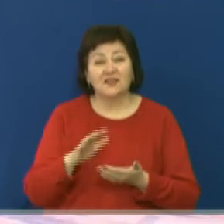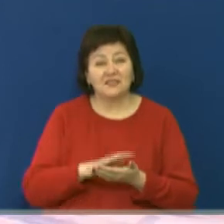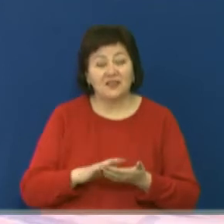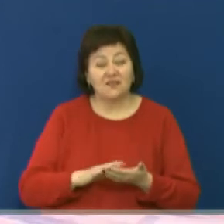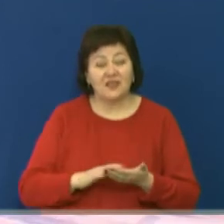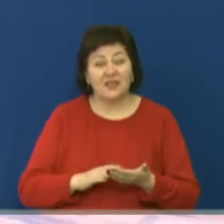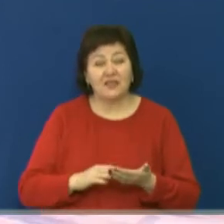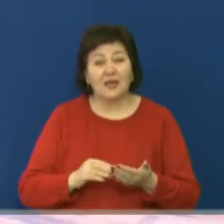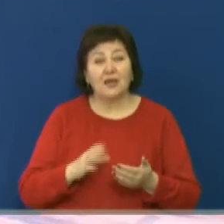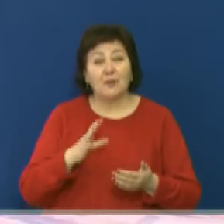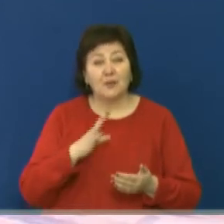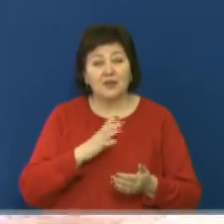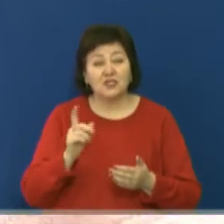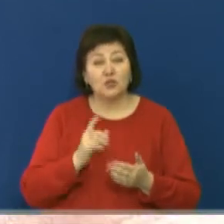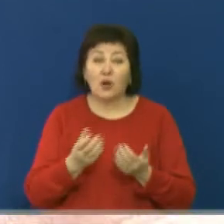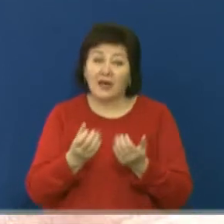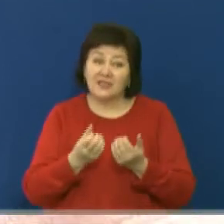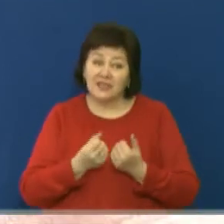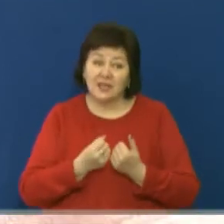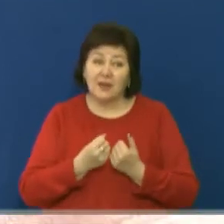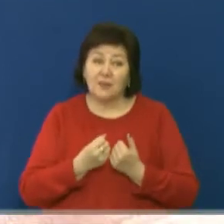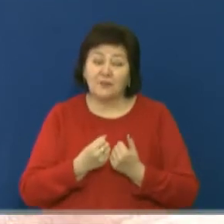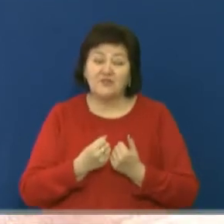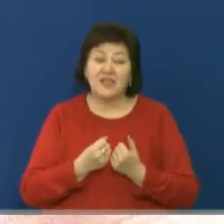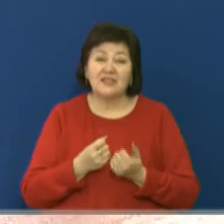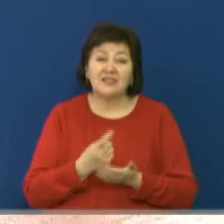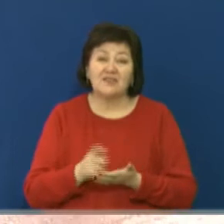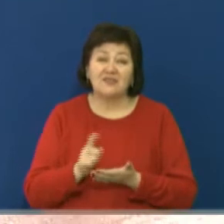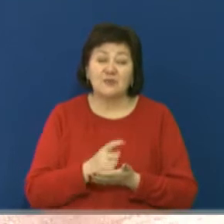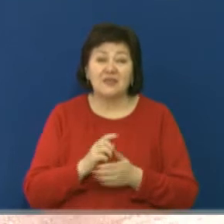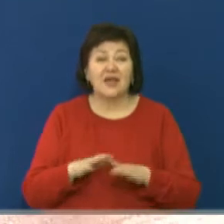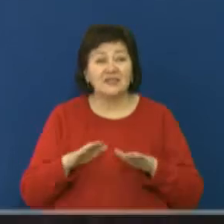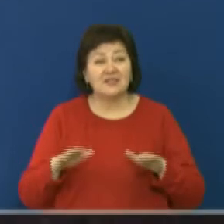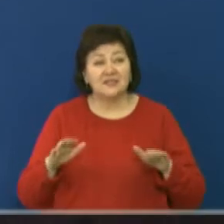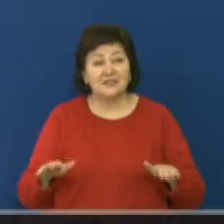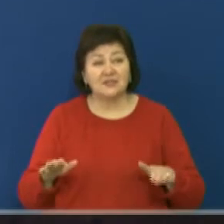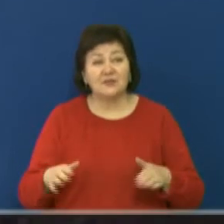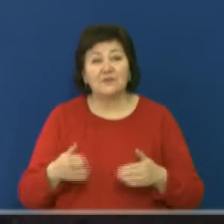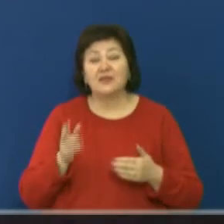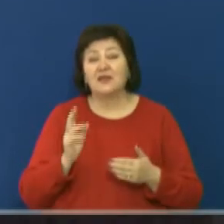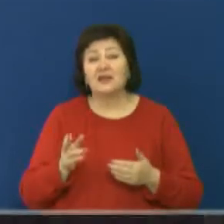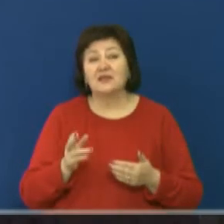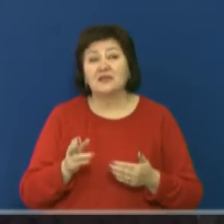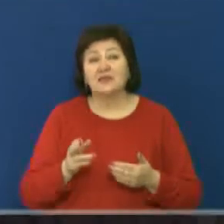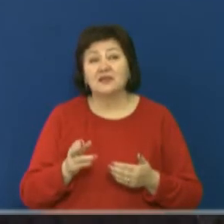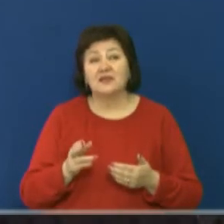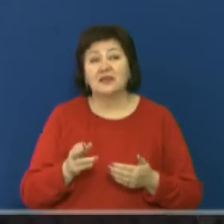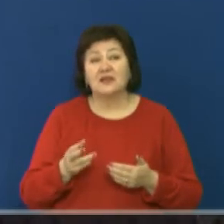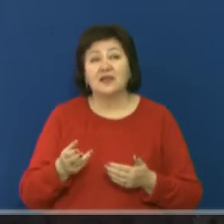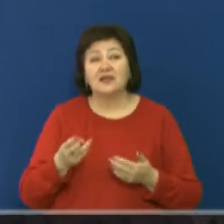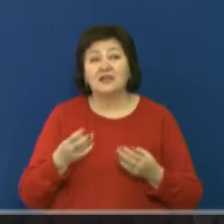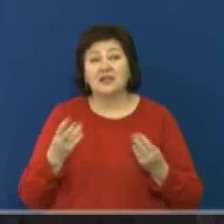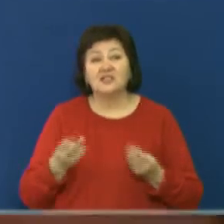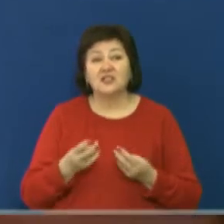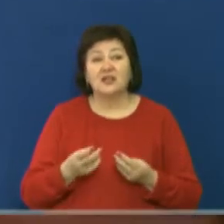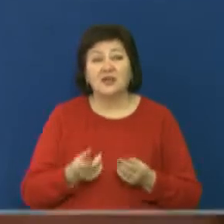кетерлігі, сарапшыларды пікірінше, жақында алаяқтар бірнеше қарапайым схемаларды қолдана отырып, бала асырап алу рәсімін теріс қолдана